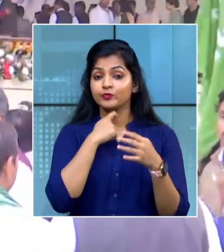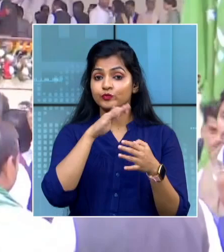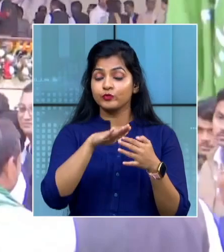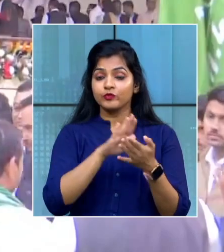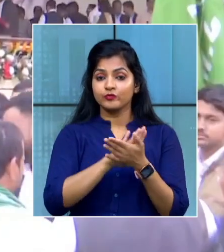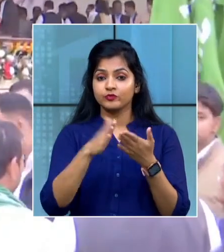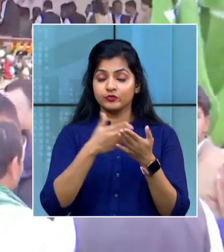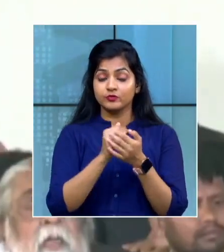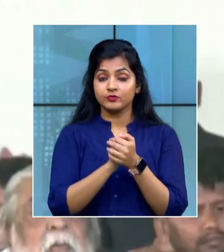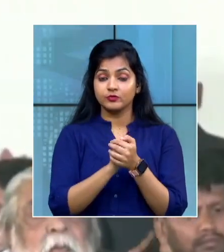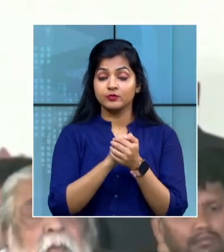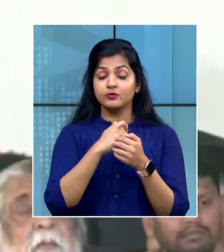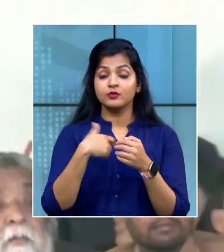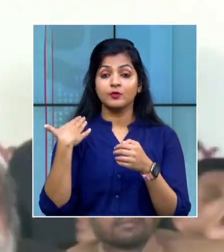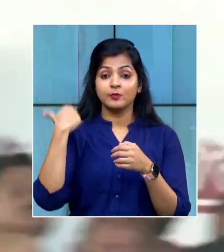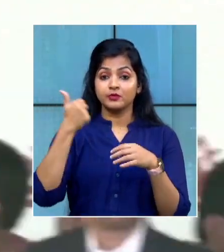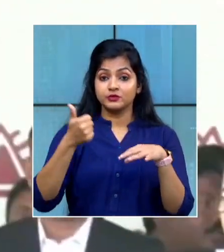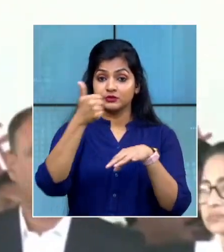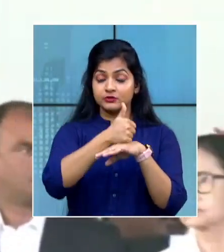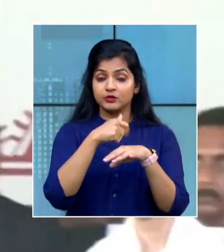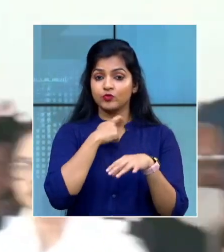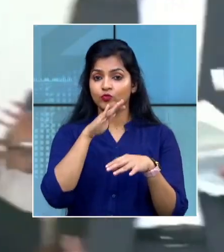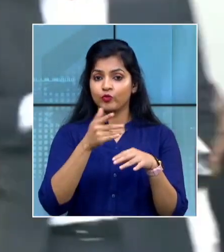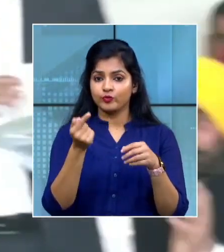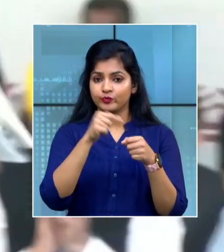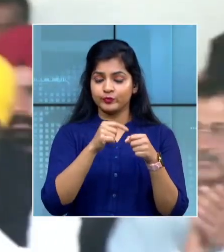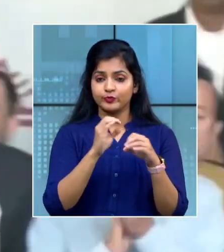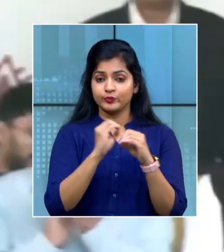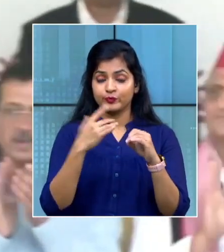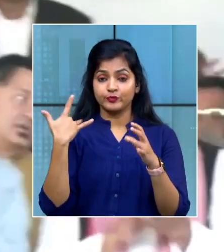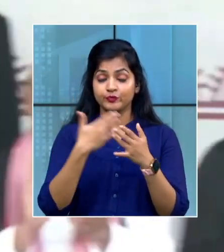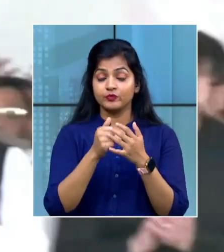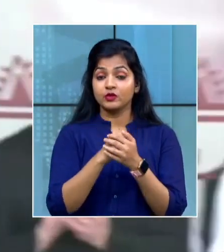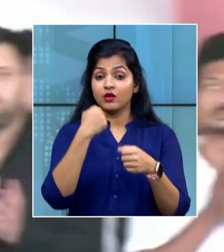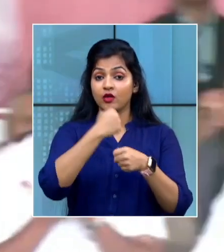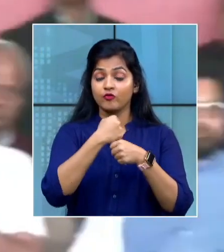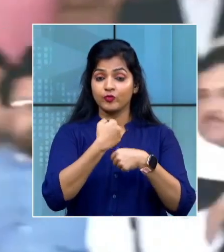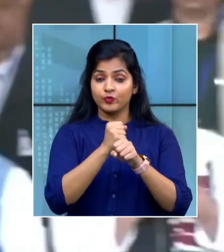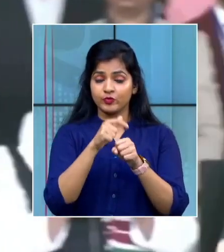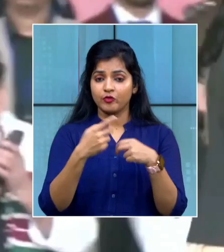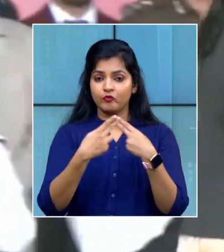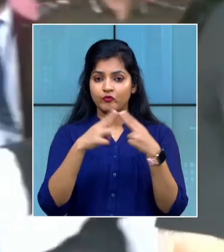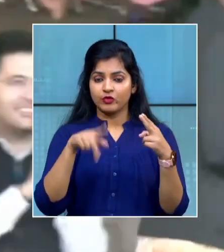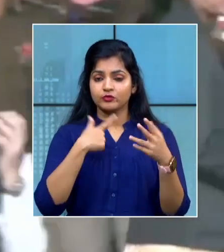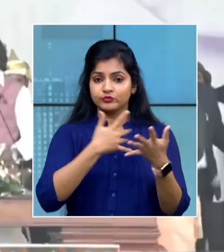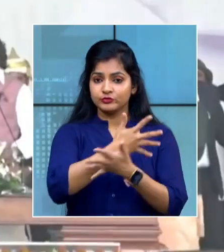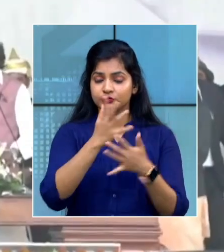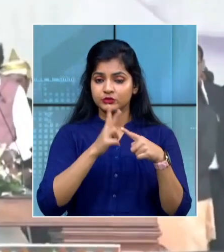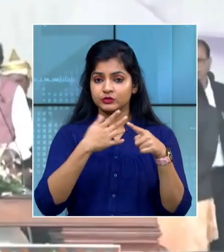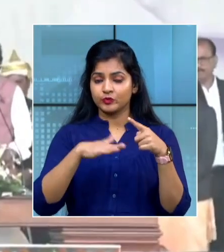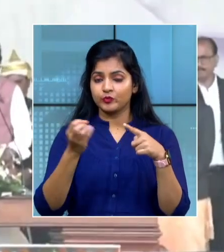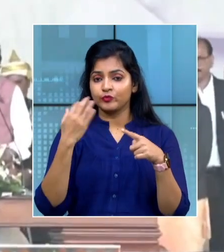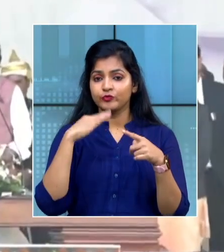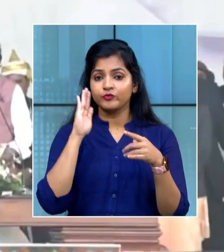മന്ത്രിപദത്തിലേക്ക് ആരും തന്നെ സത്യപ്രതിജ്ഞ ചെയ്തിട്ടില്ല. അത് നിലവിൽ ആ സർക്കാർ രൂപീകരണം സംബന്ധിച്ച ചർച്ചകൾ അത് അന്തിമഘട്ടത്തിലാണ് എന്നുള്ള ചില സൂചനകൾ